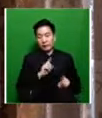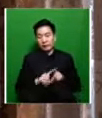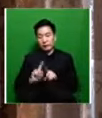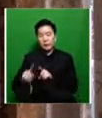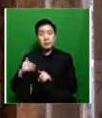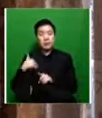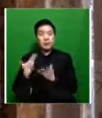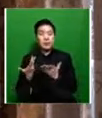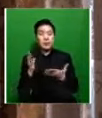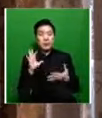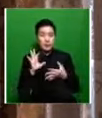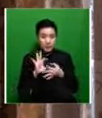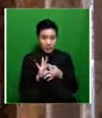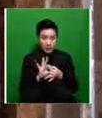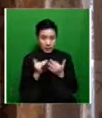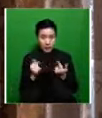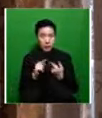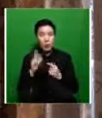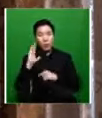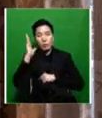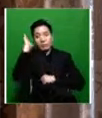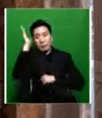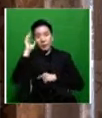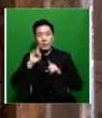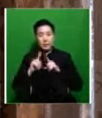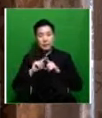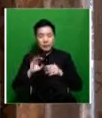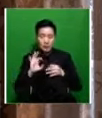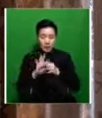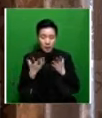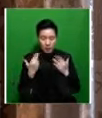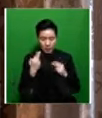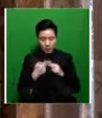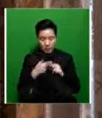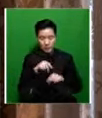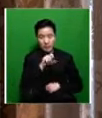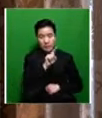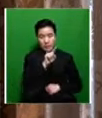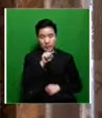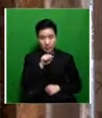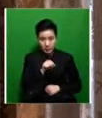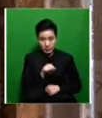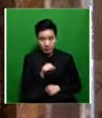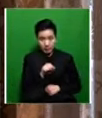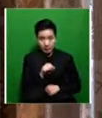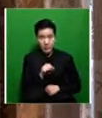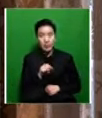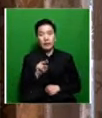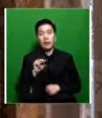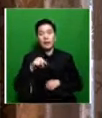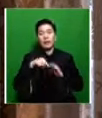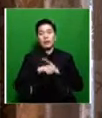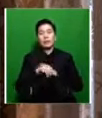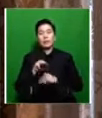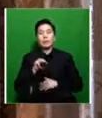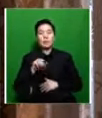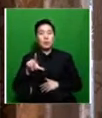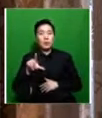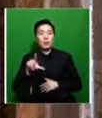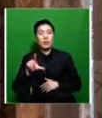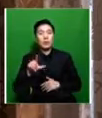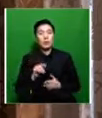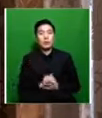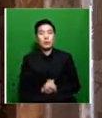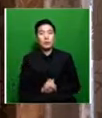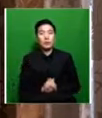กันนะคะทั้งทีมโฆษกก็จะประกอบไปด้วยทางท่านศาสตราจารย์นฤมลพิญโยสินวัฒน์นะคะท่าน